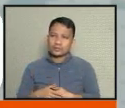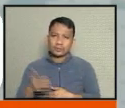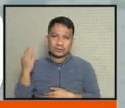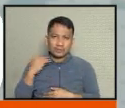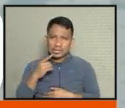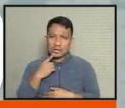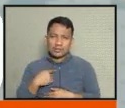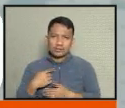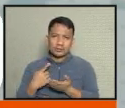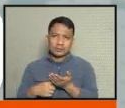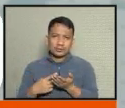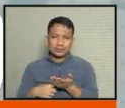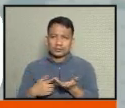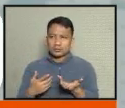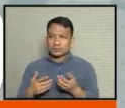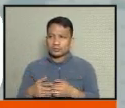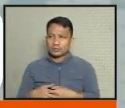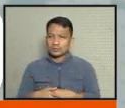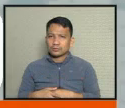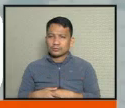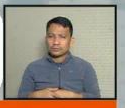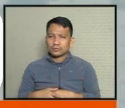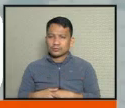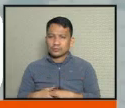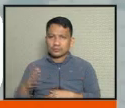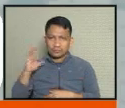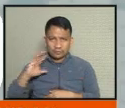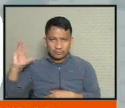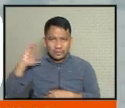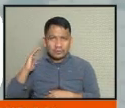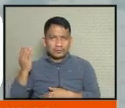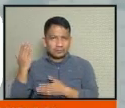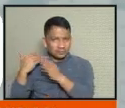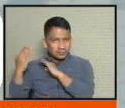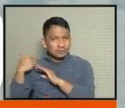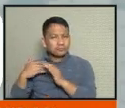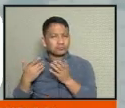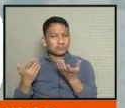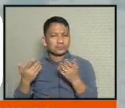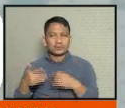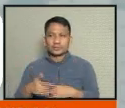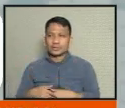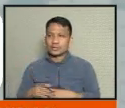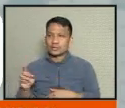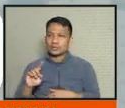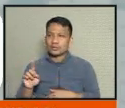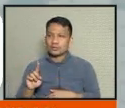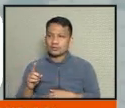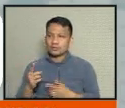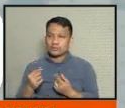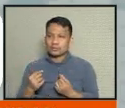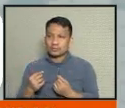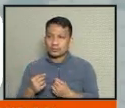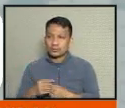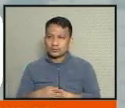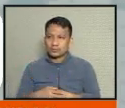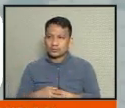lang. Pinag-uusapan nyo yung dati? Opo. Okay. Ano yung dati pinag-uusapan nyo